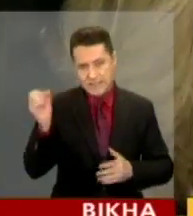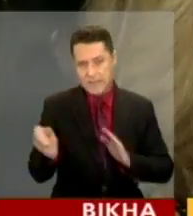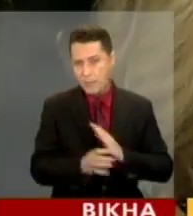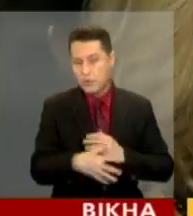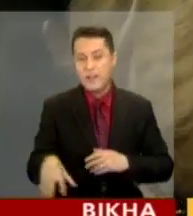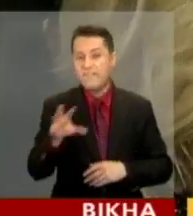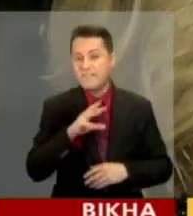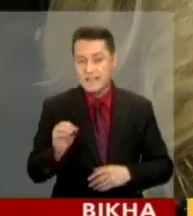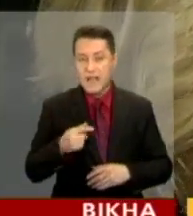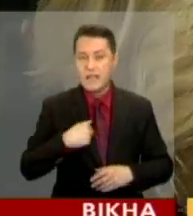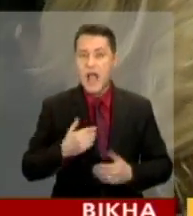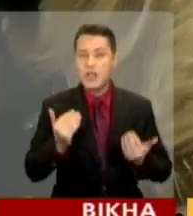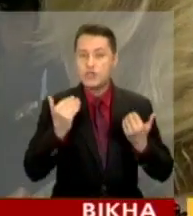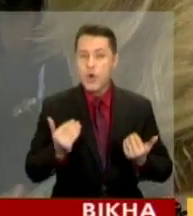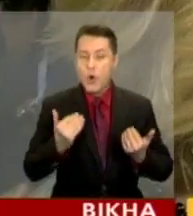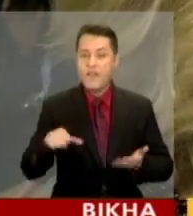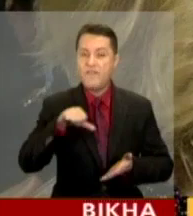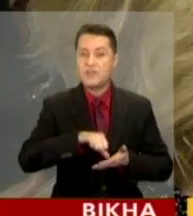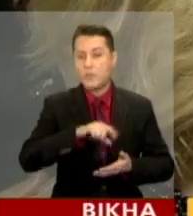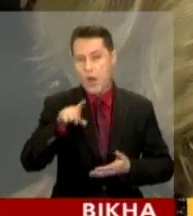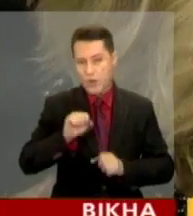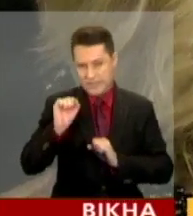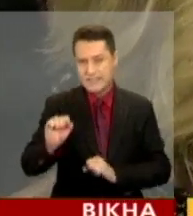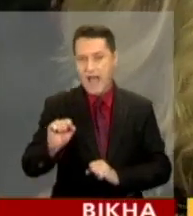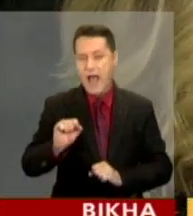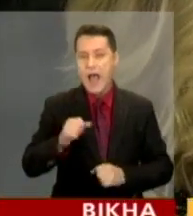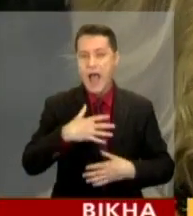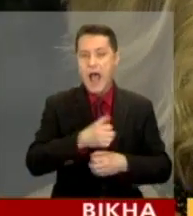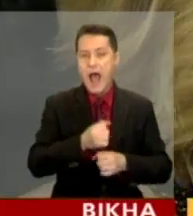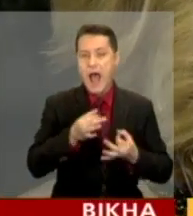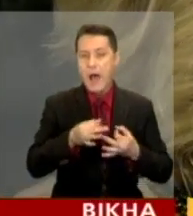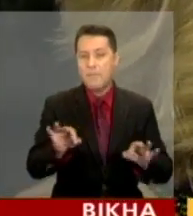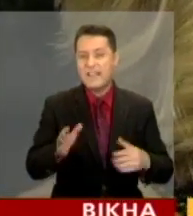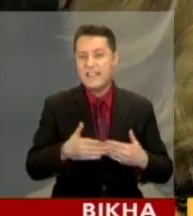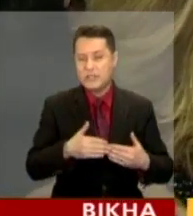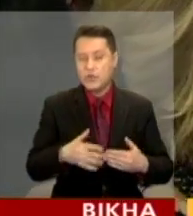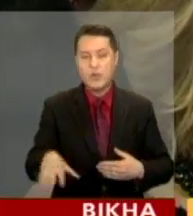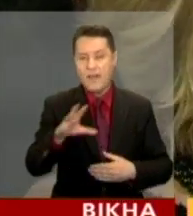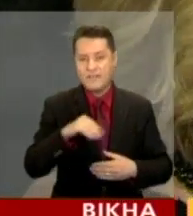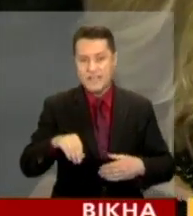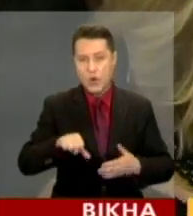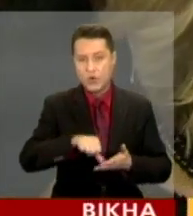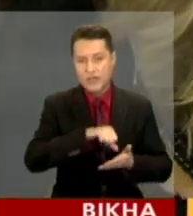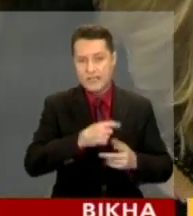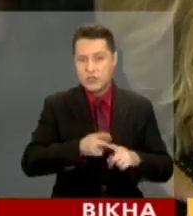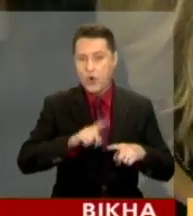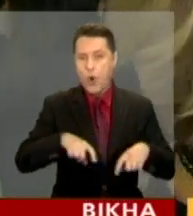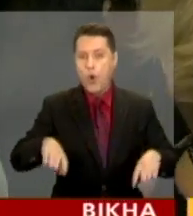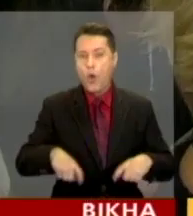сьогодні виступаю за амністію для всіх учасників цього конфлікту.